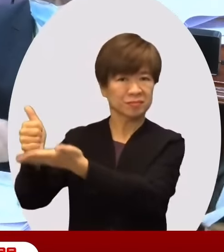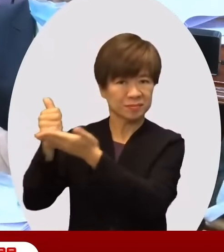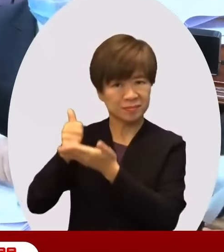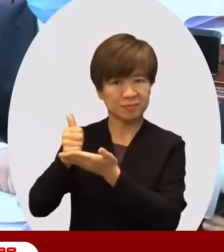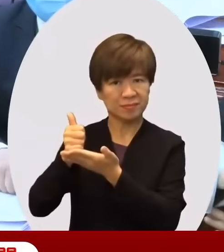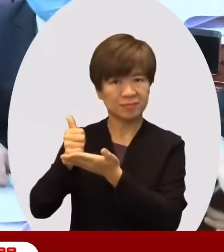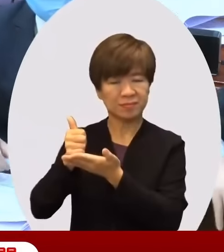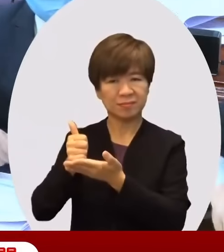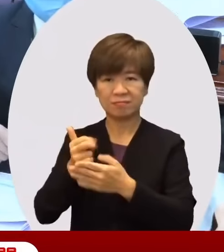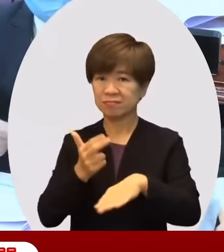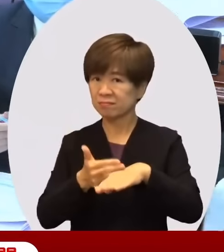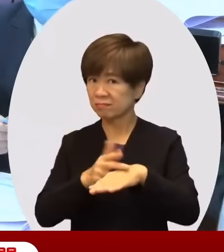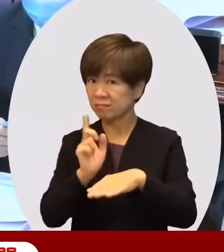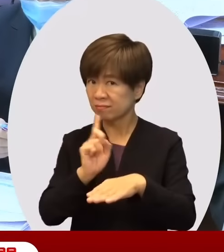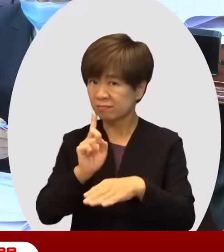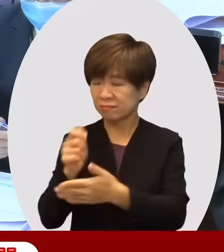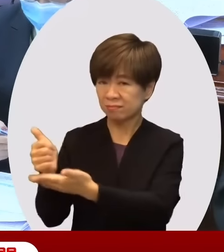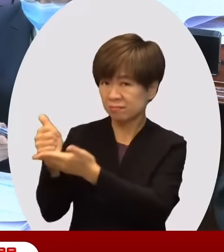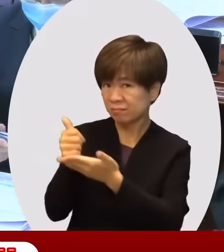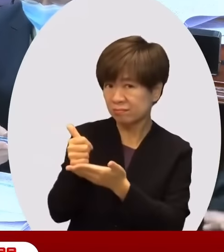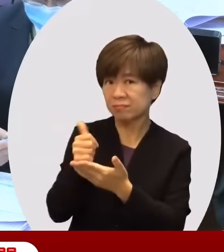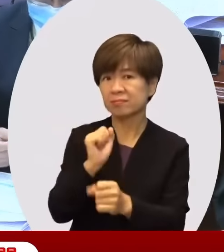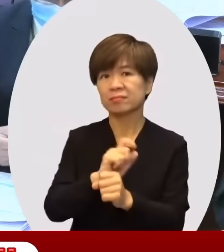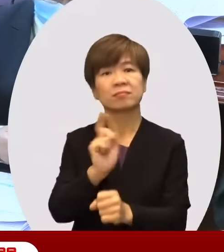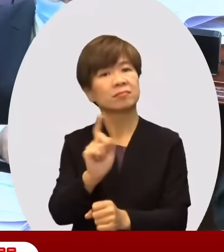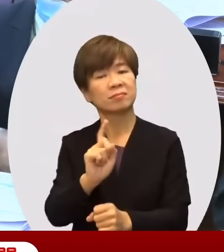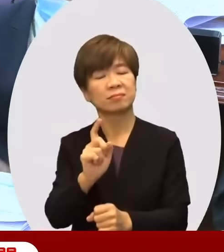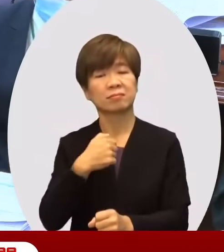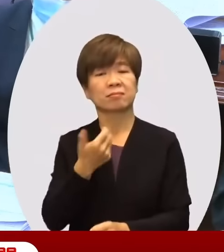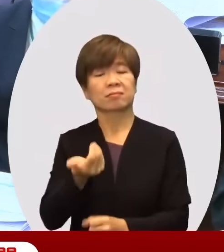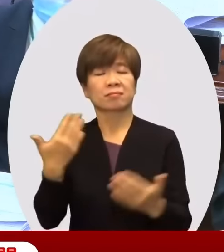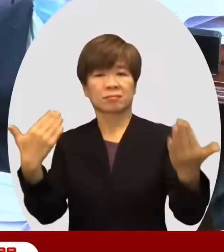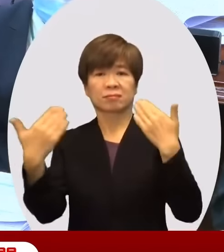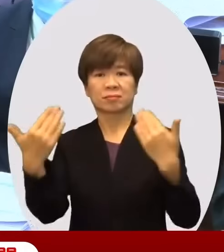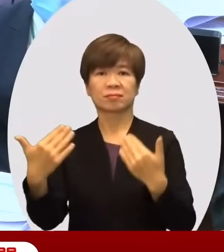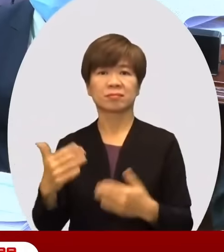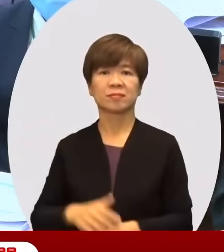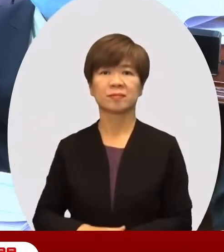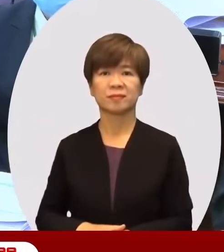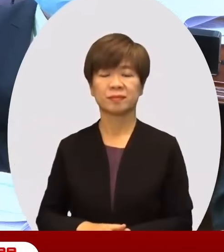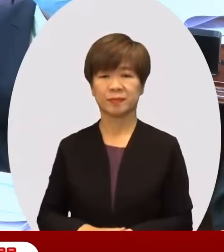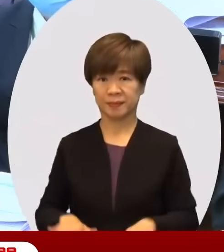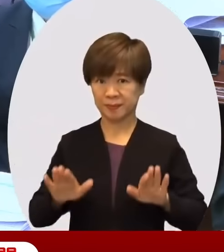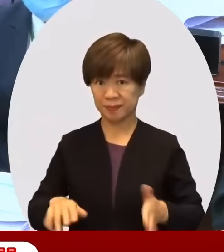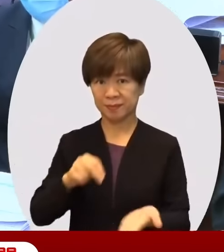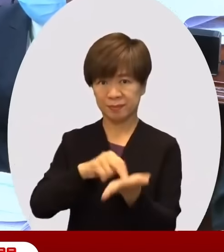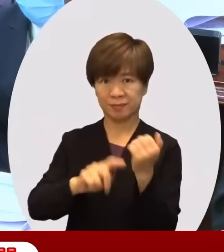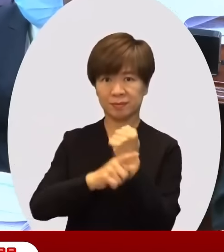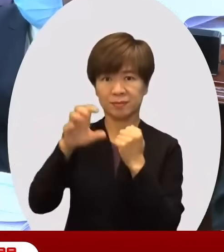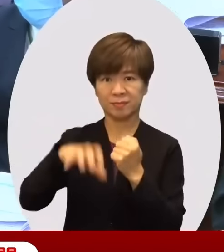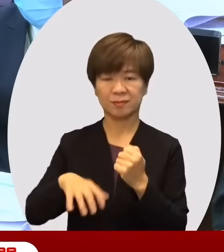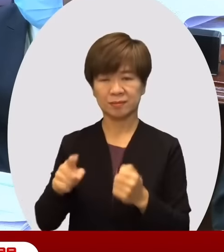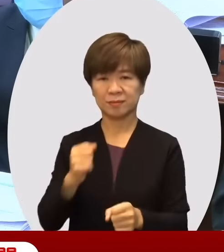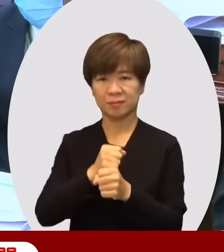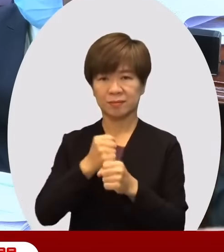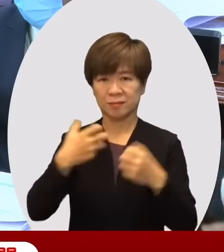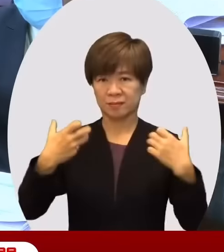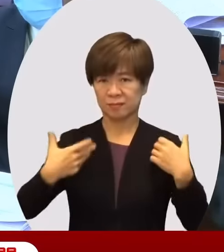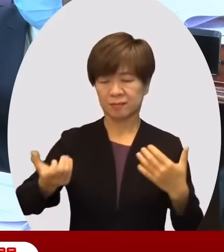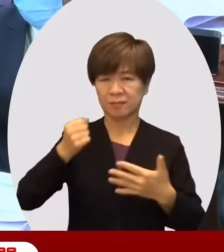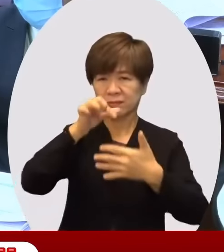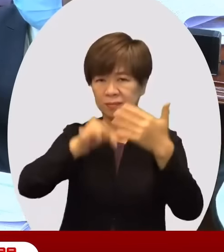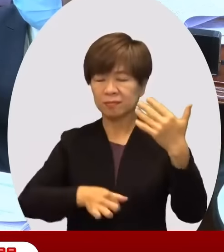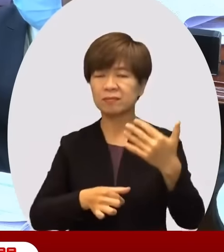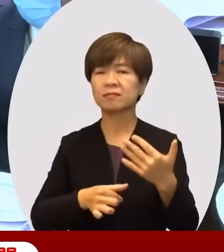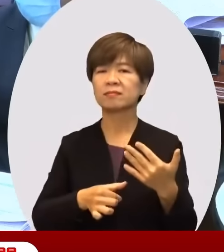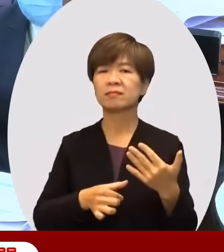要怎么邀？来了要做什么？我刚刚已经很清楚的说，依照目前立法院质询刑事法的规定，要怎么决